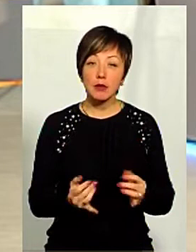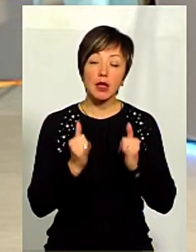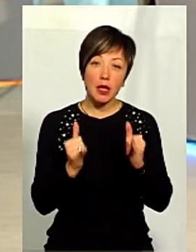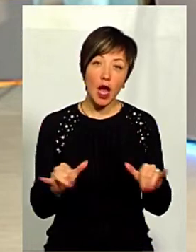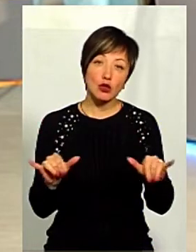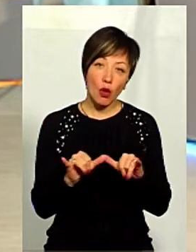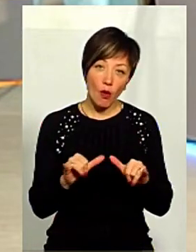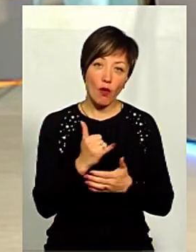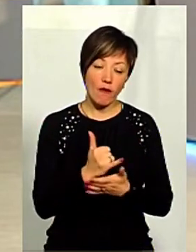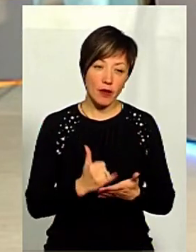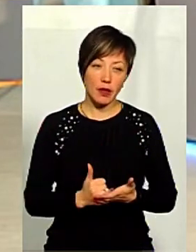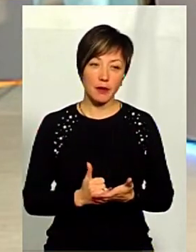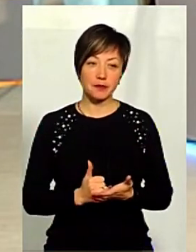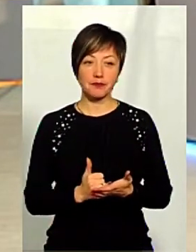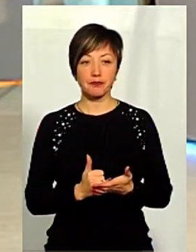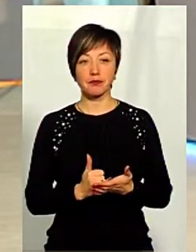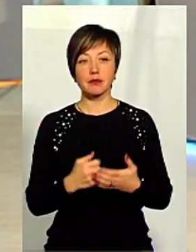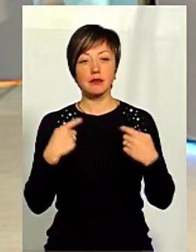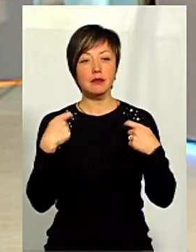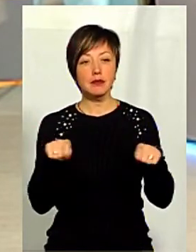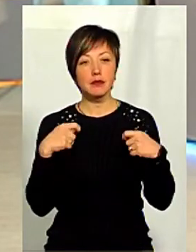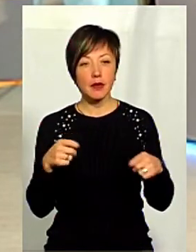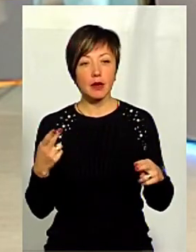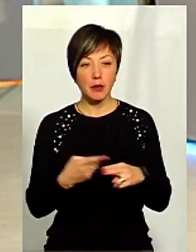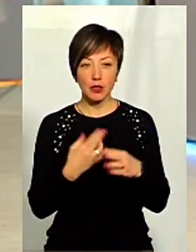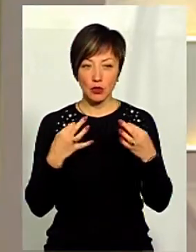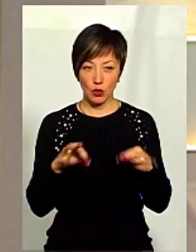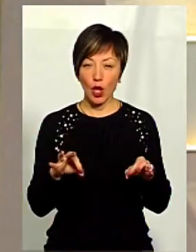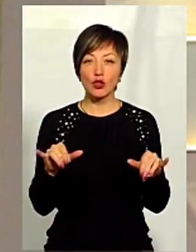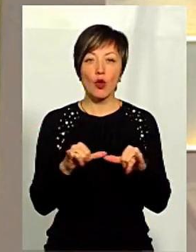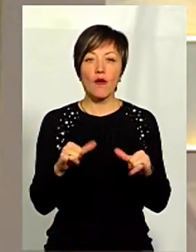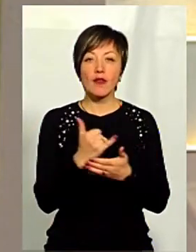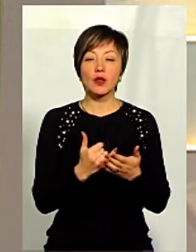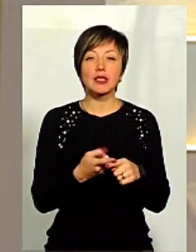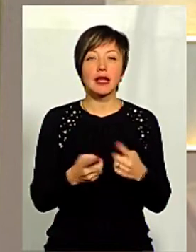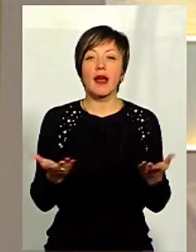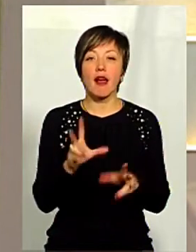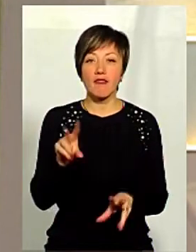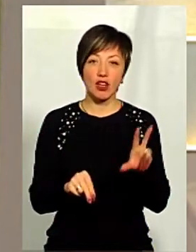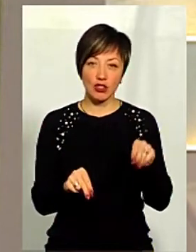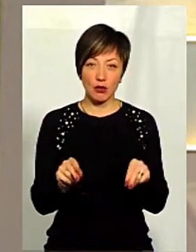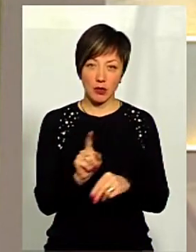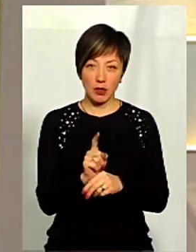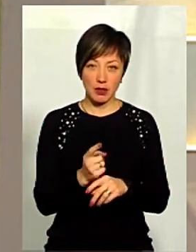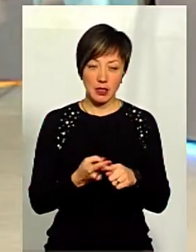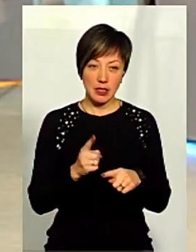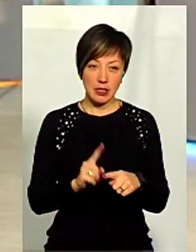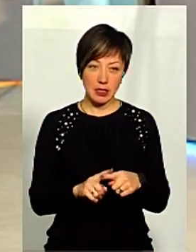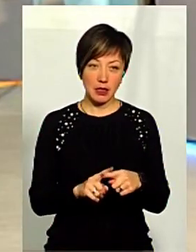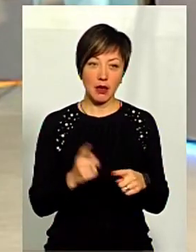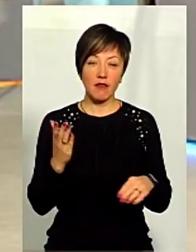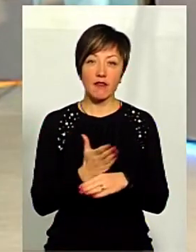вина. Тобто, йде реалізація без дозволу. А столове вино, це яке воно вважається по природнім чином? Да,